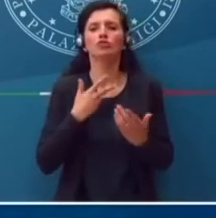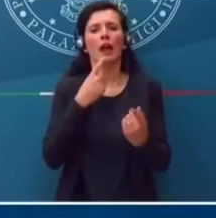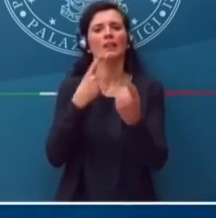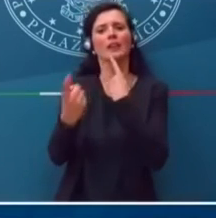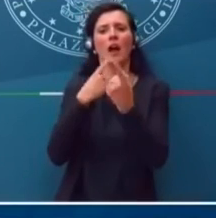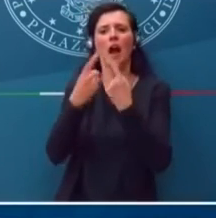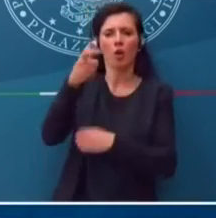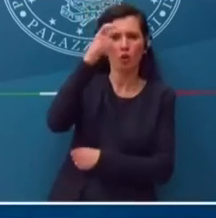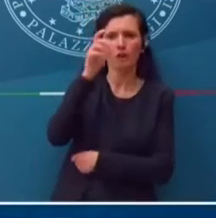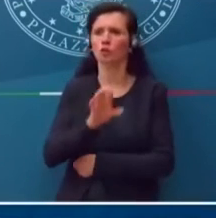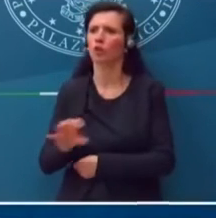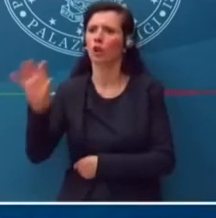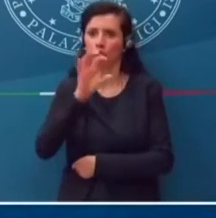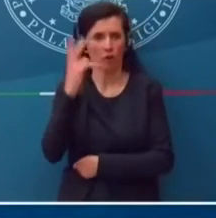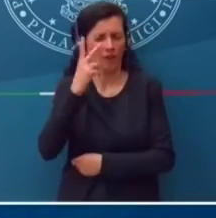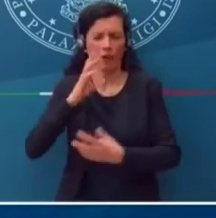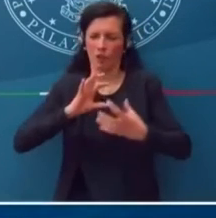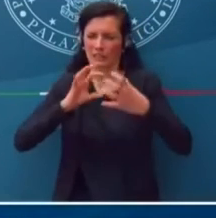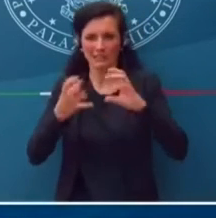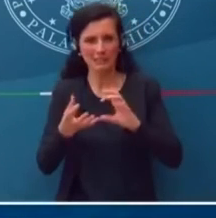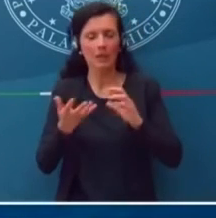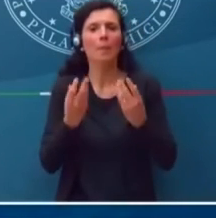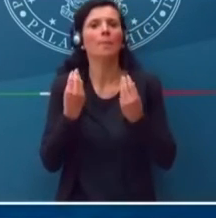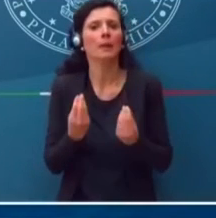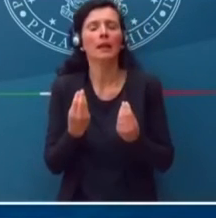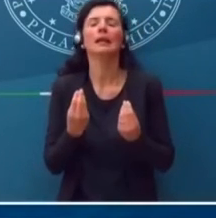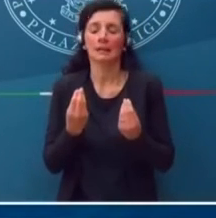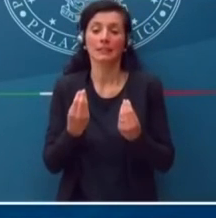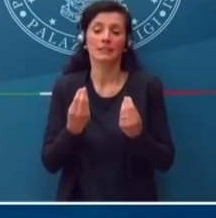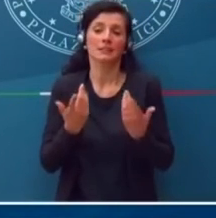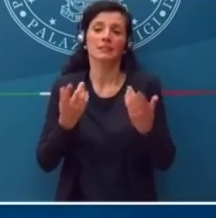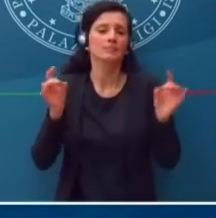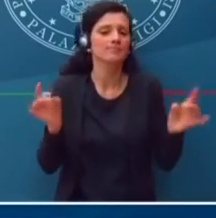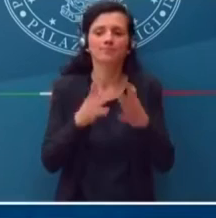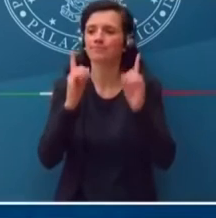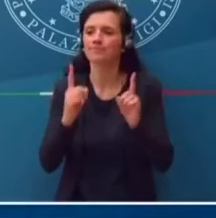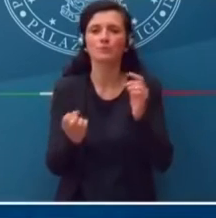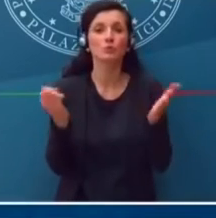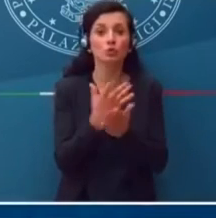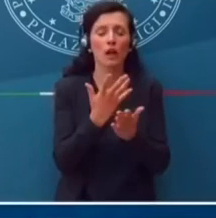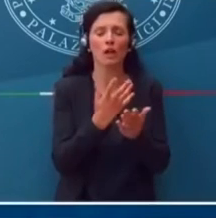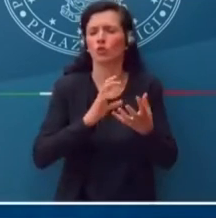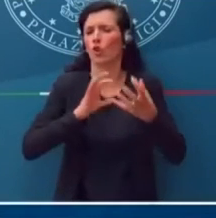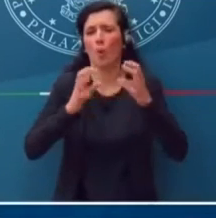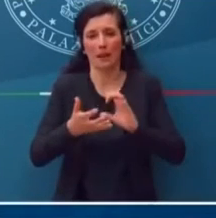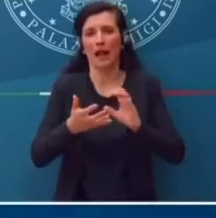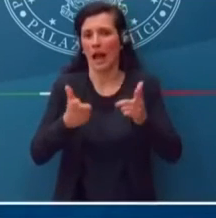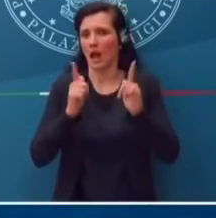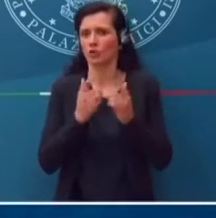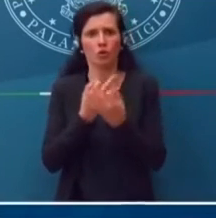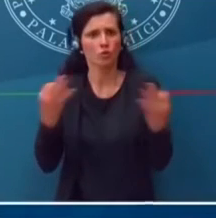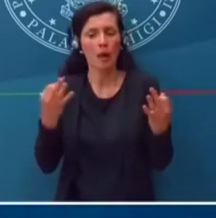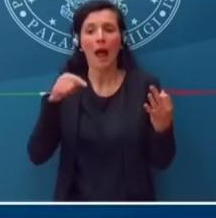Regioni molto complesso, perché gli eventi sono stati molto complicati, Quindi ora siamo arrivati a una, come dire,